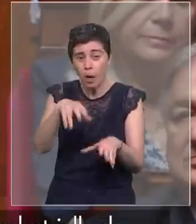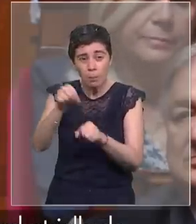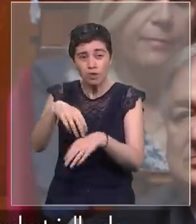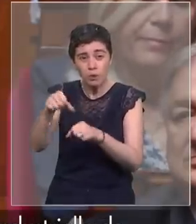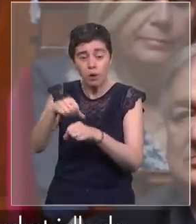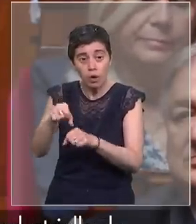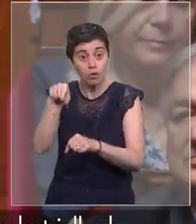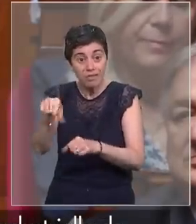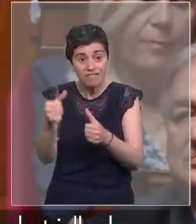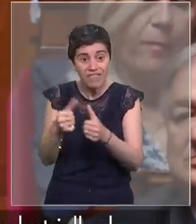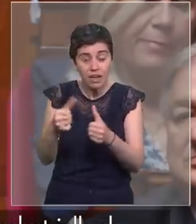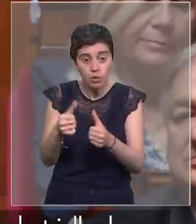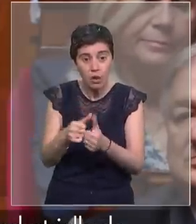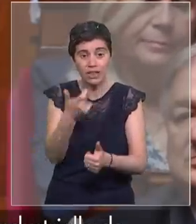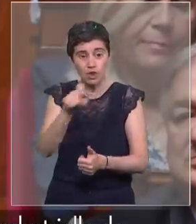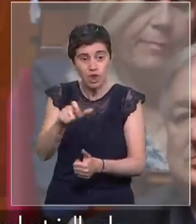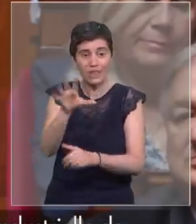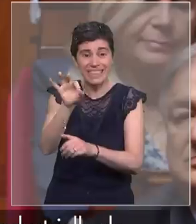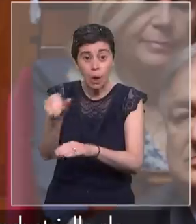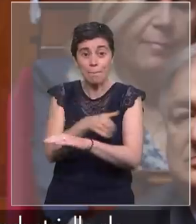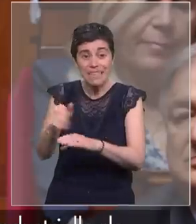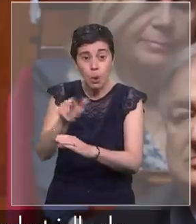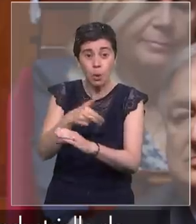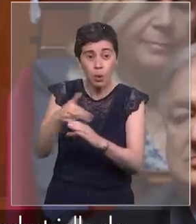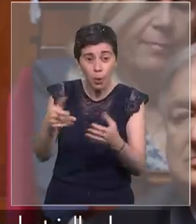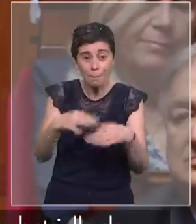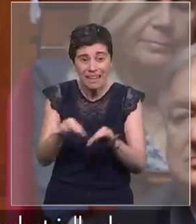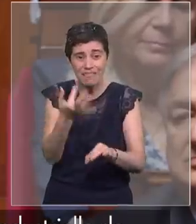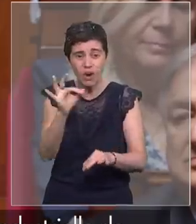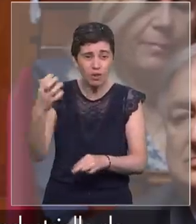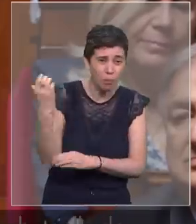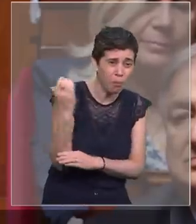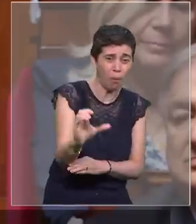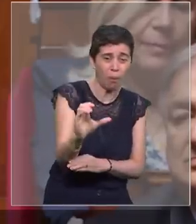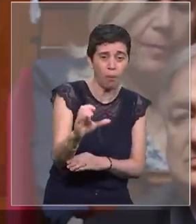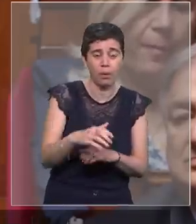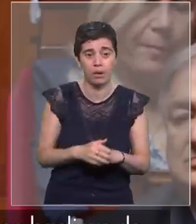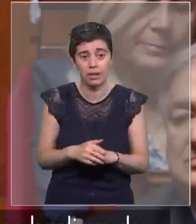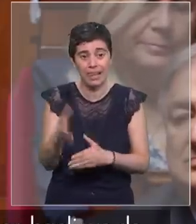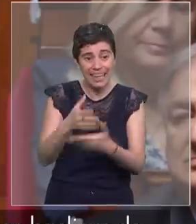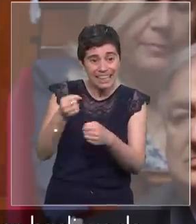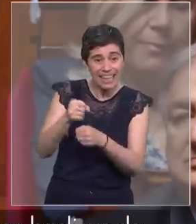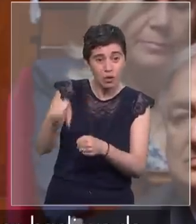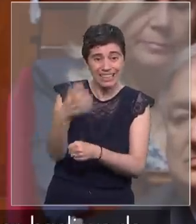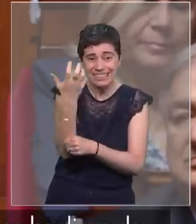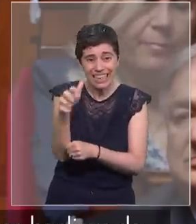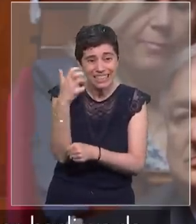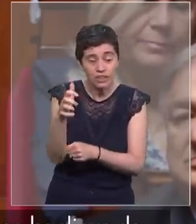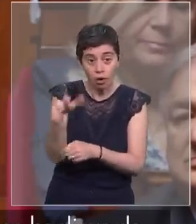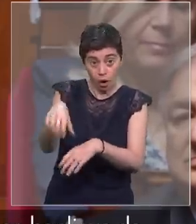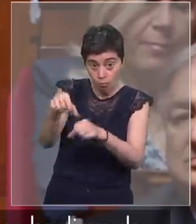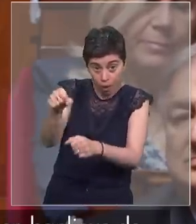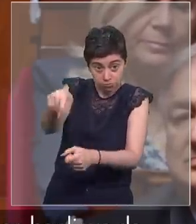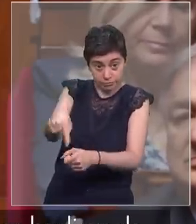choix d'investir 250 millions d'euros dans notre pays et ainsi créer 500 emplois directs